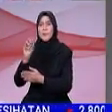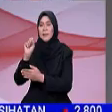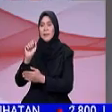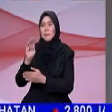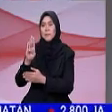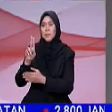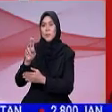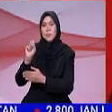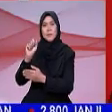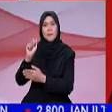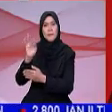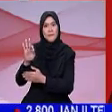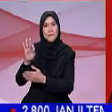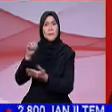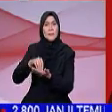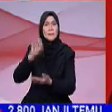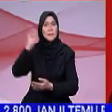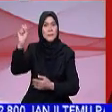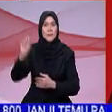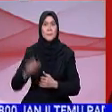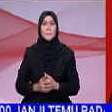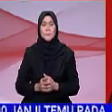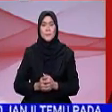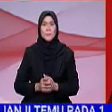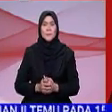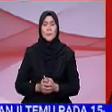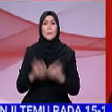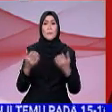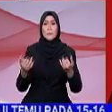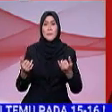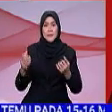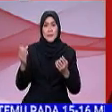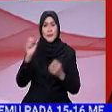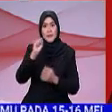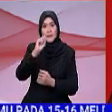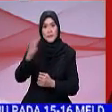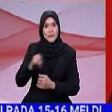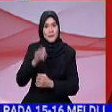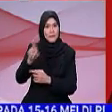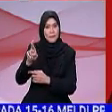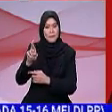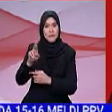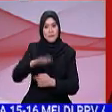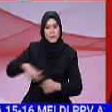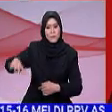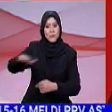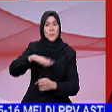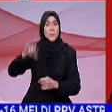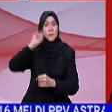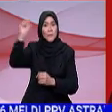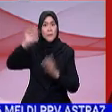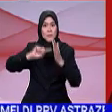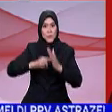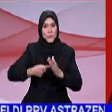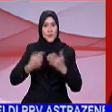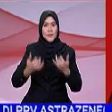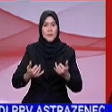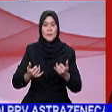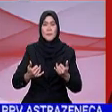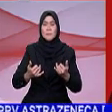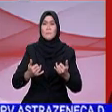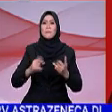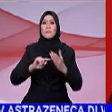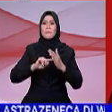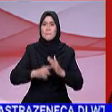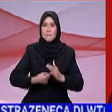Sabah. Sebanyak 51 sekatan jalan raya dilaksana di seluruh Sabah bermula hari ini. Pelaksanaannya